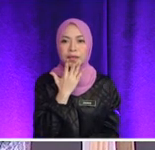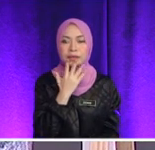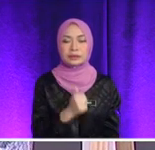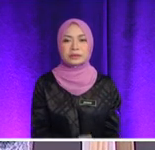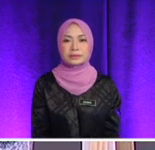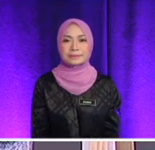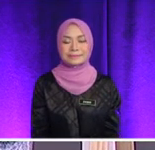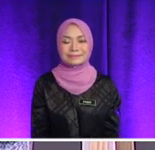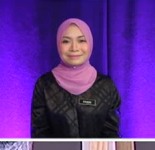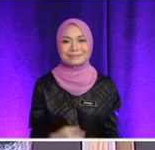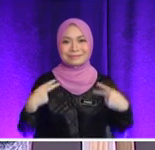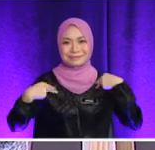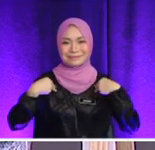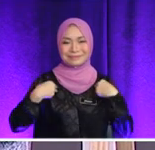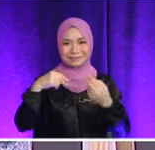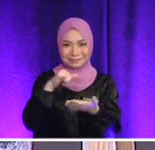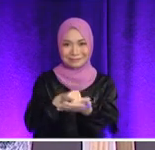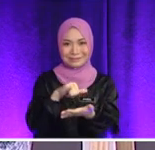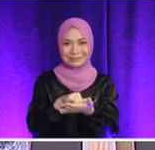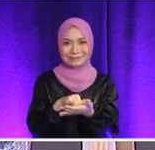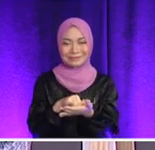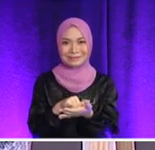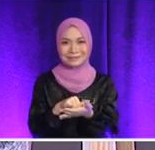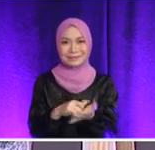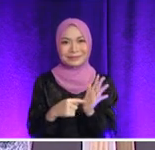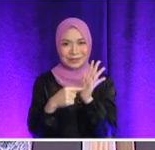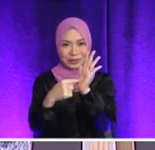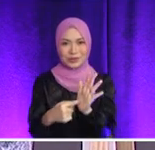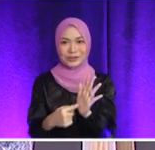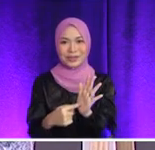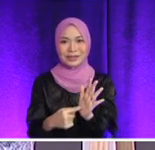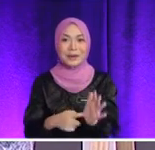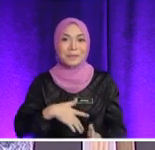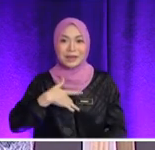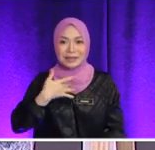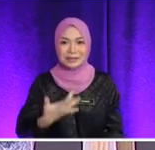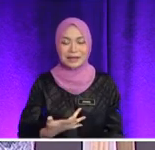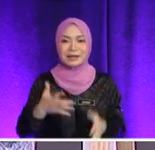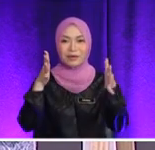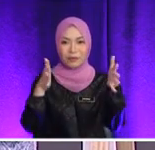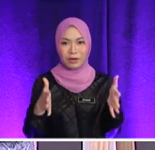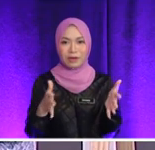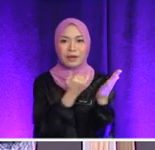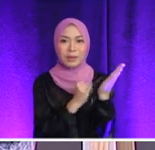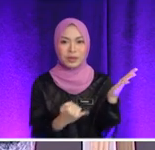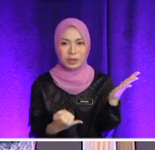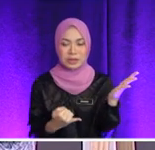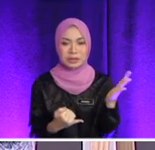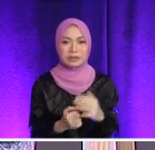ekspresi karya itu oke dia tidak terlihat tidak terkongkong dengan wanita